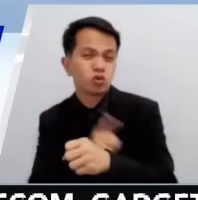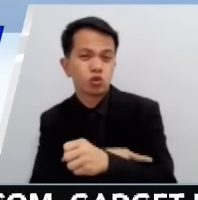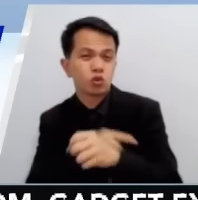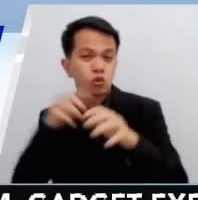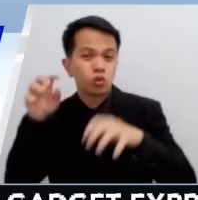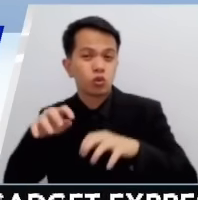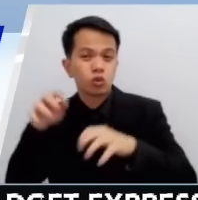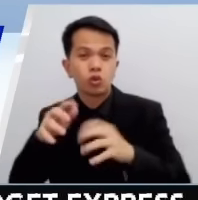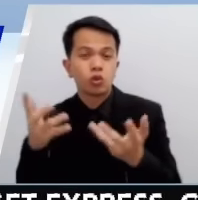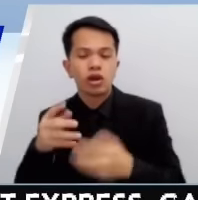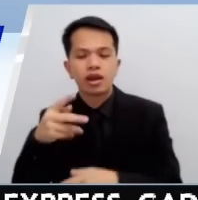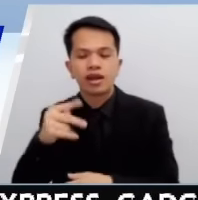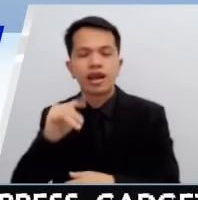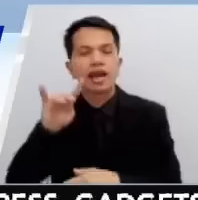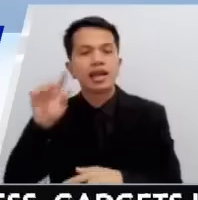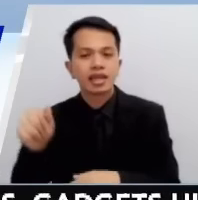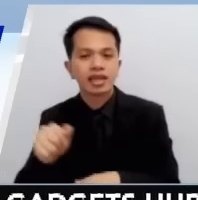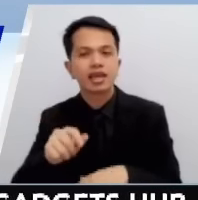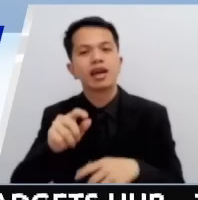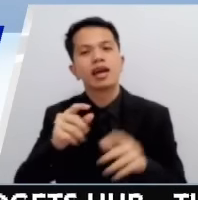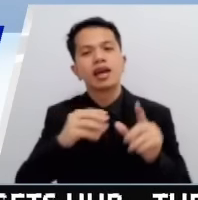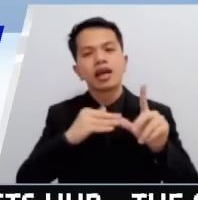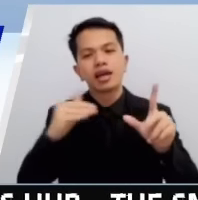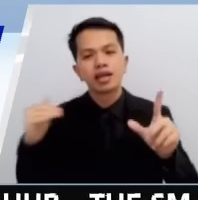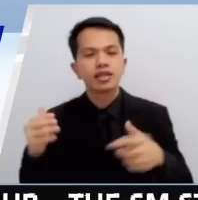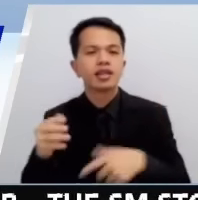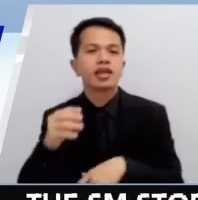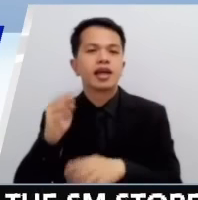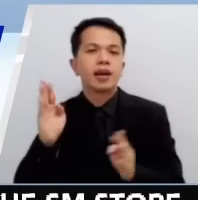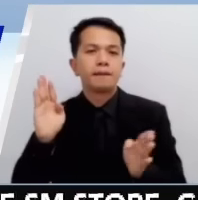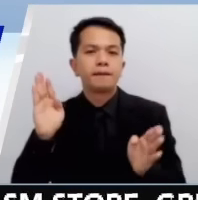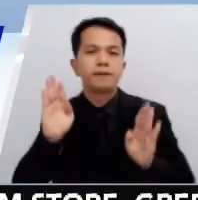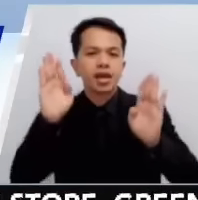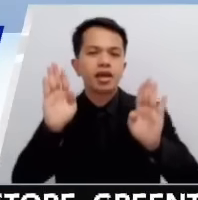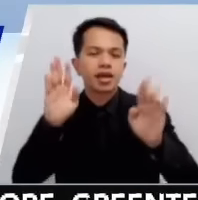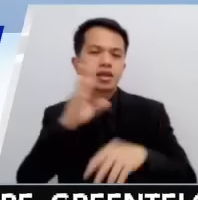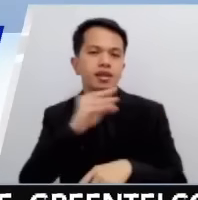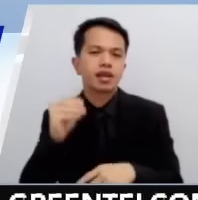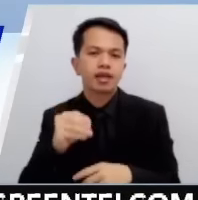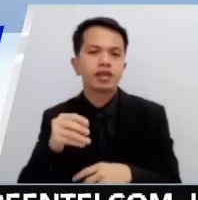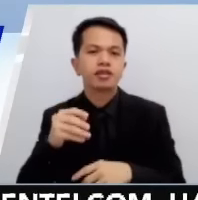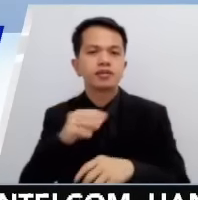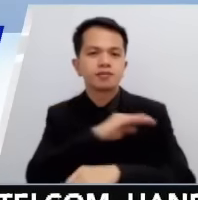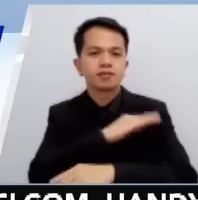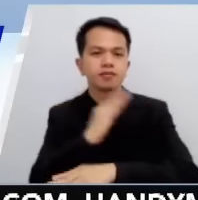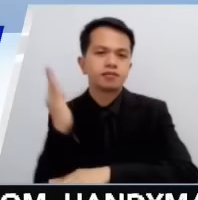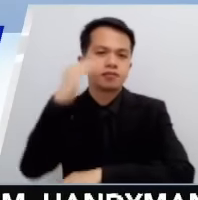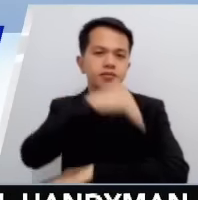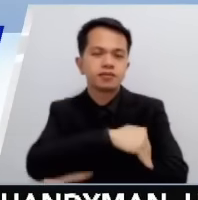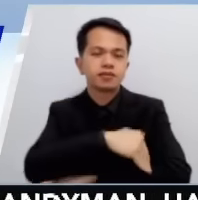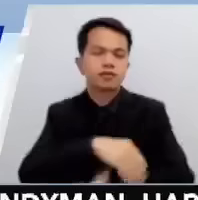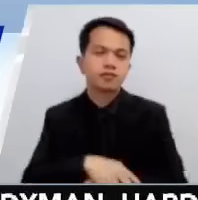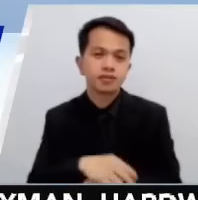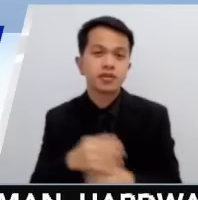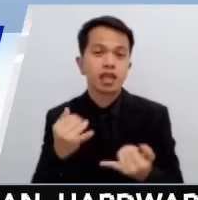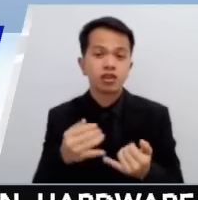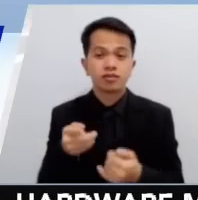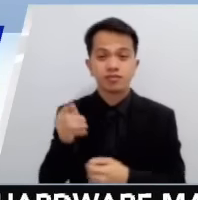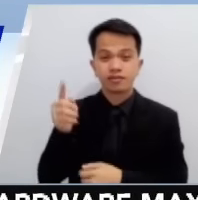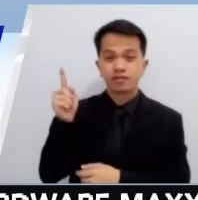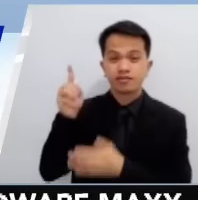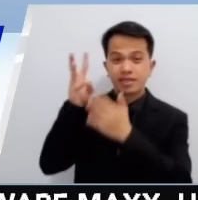sa Kalinga La Union Pangasinan benget at mountain province kung mapapansin po natin ito yung mga areas kung saan direktang